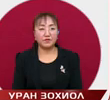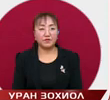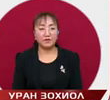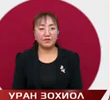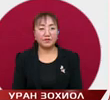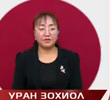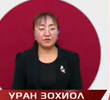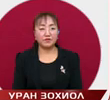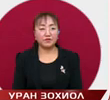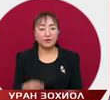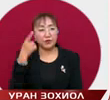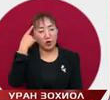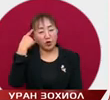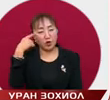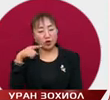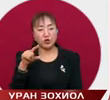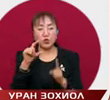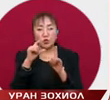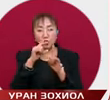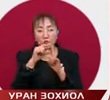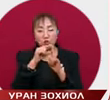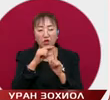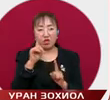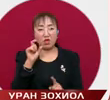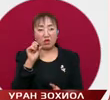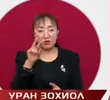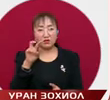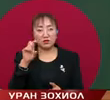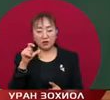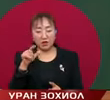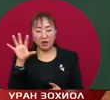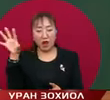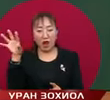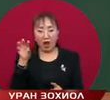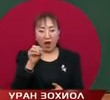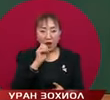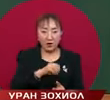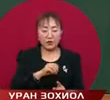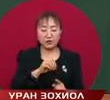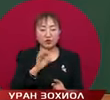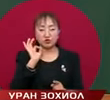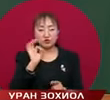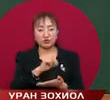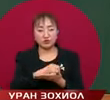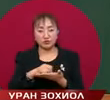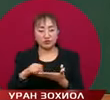Зохиолын үг хэллэгээр баталж бичсэн шүү хүүхдүүдээ. Ер нь бид нар цааш цаашдаа